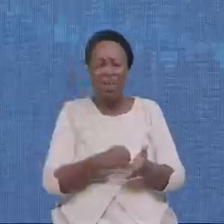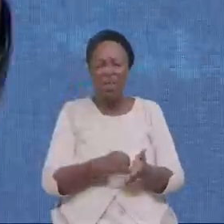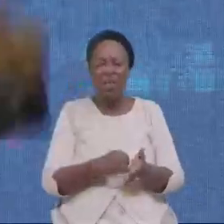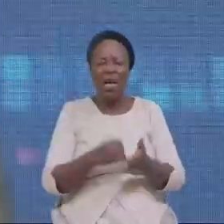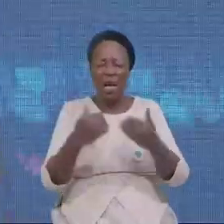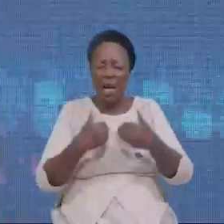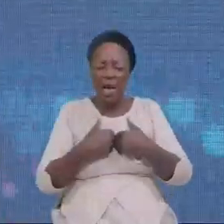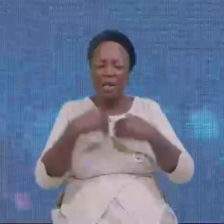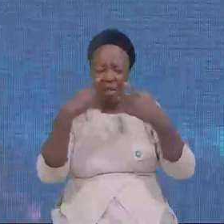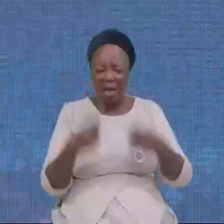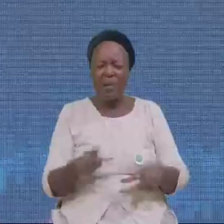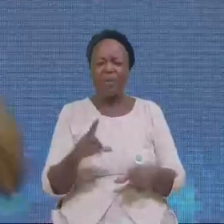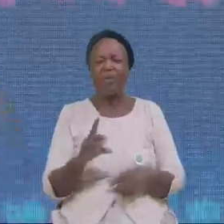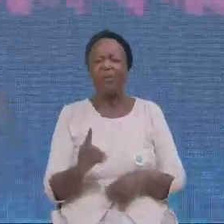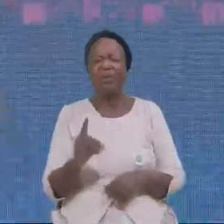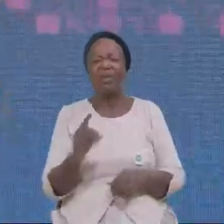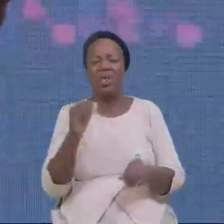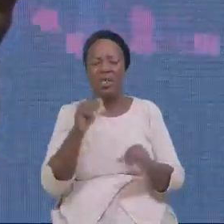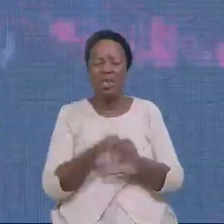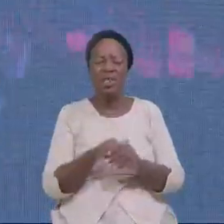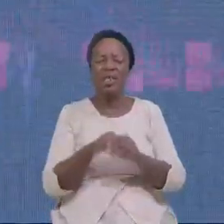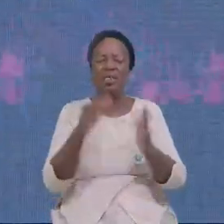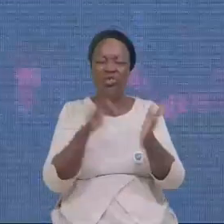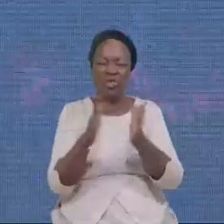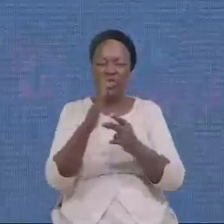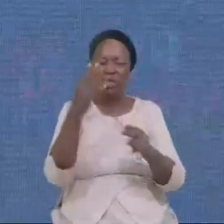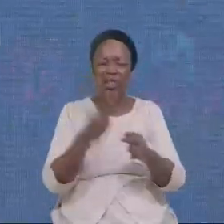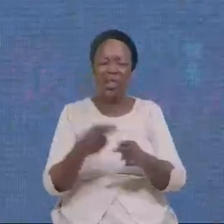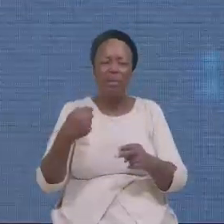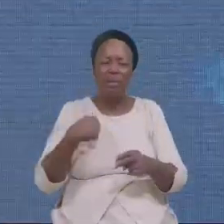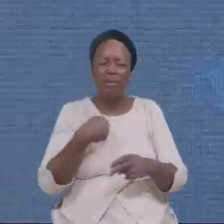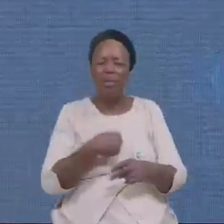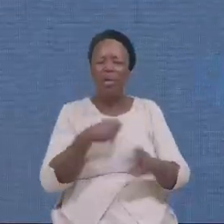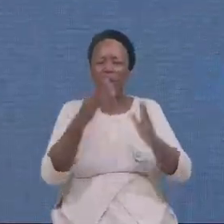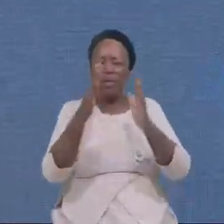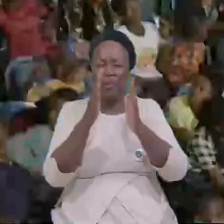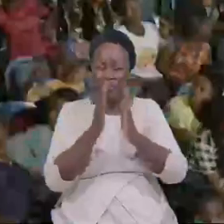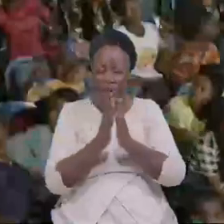fait. Au nom de Jésus, nous prions.